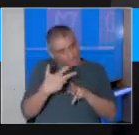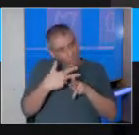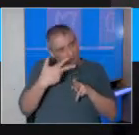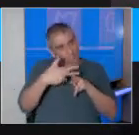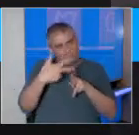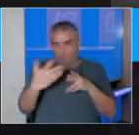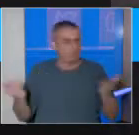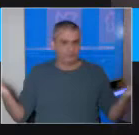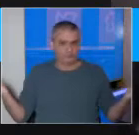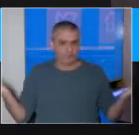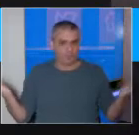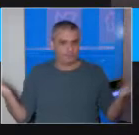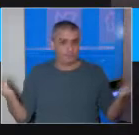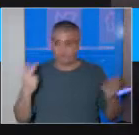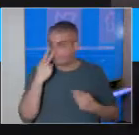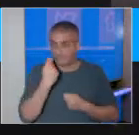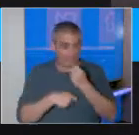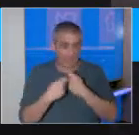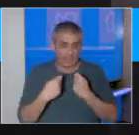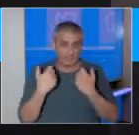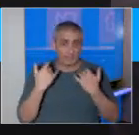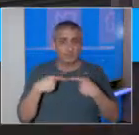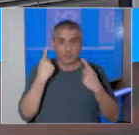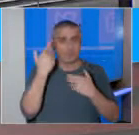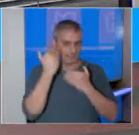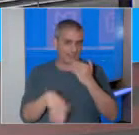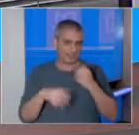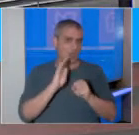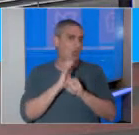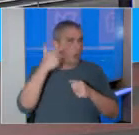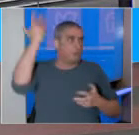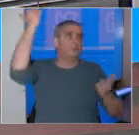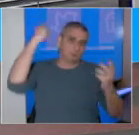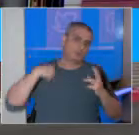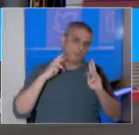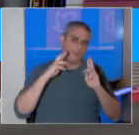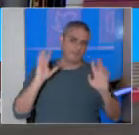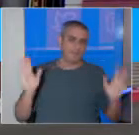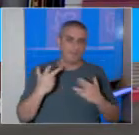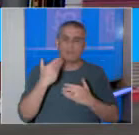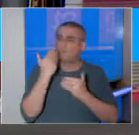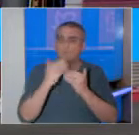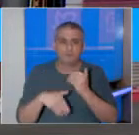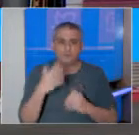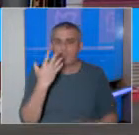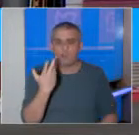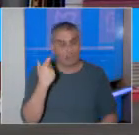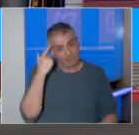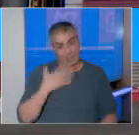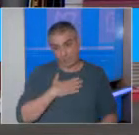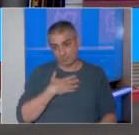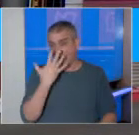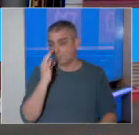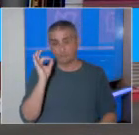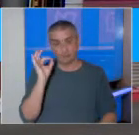פריסה ועוד פריסה. ומבחינה כלכלית, הרי יום אחד ייגמר הדבר הזה נקרא קורונה, אני חושב שזה יקרה מהר. בסוף,